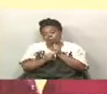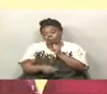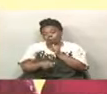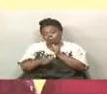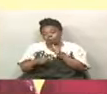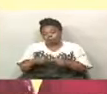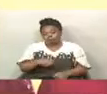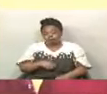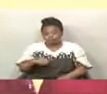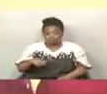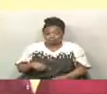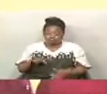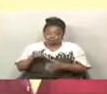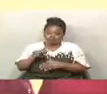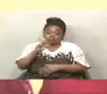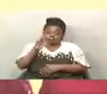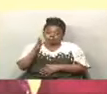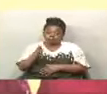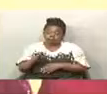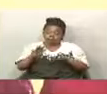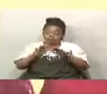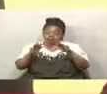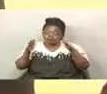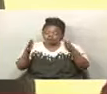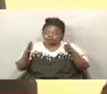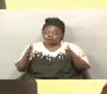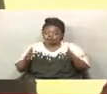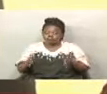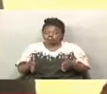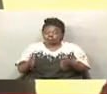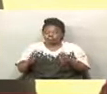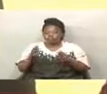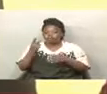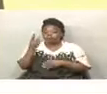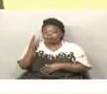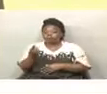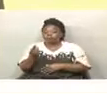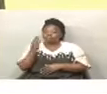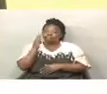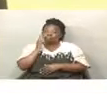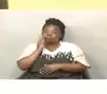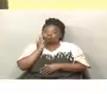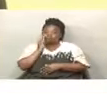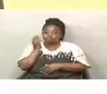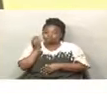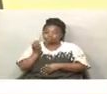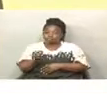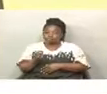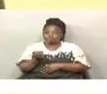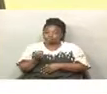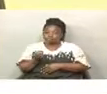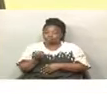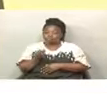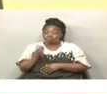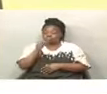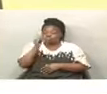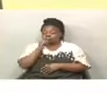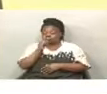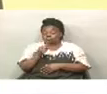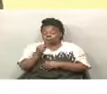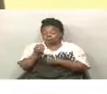abalongo bakusasula 15,000 n'emmeeza akakadde kamu. Ba mutwalo era abakadde